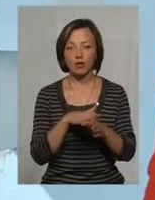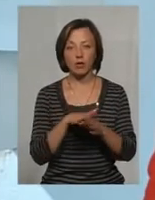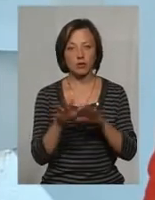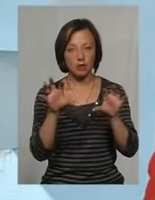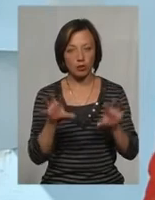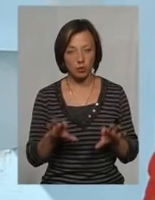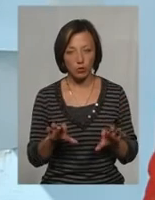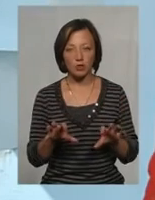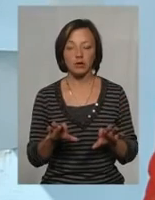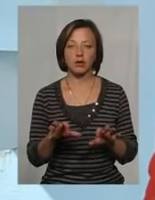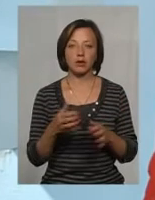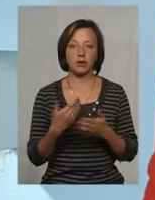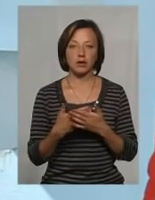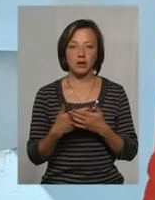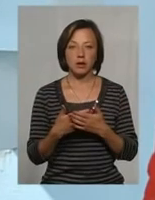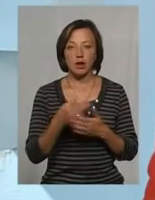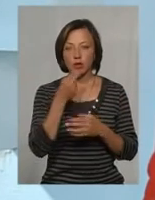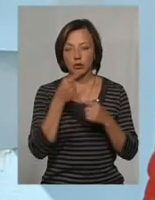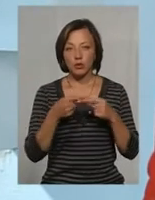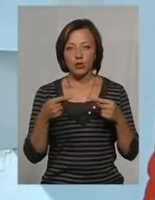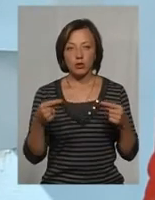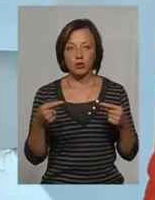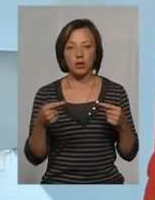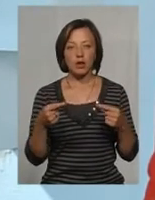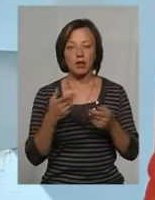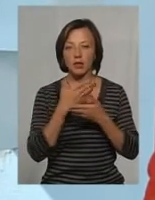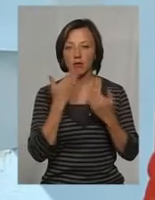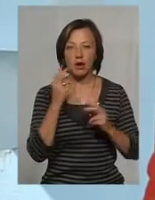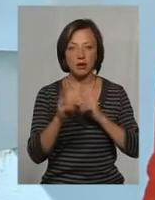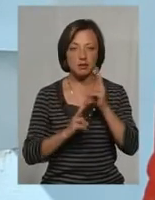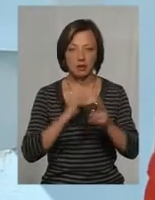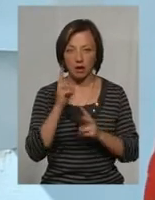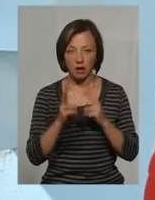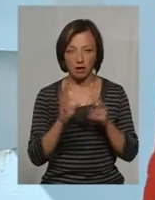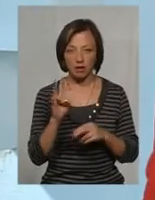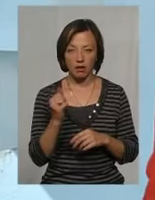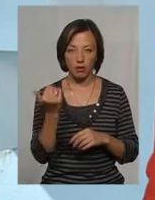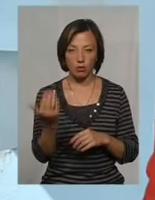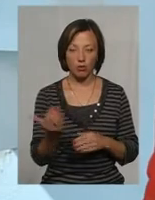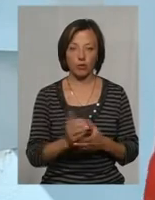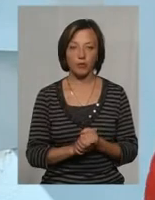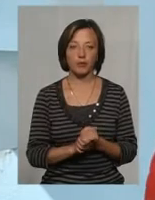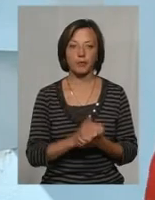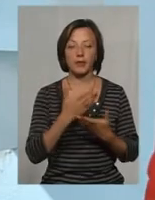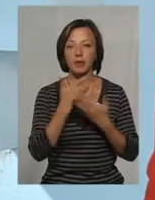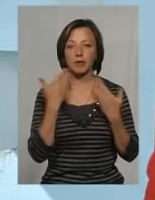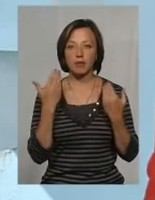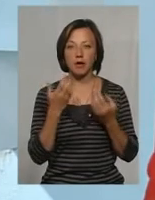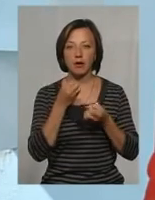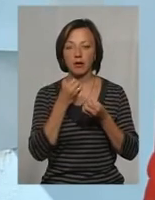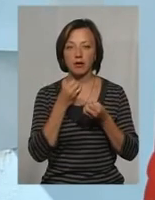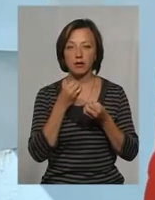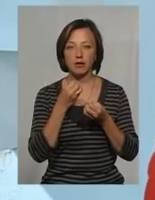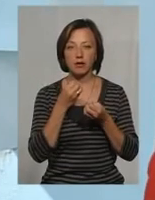закону, законодавства до харчових продуктів, немає скарг споживачів, немає позитивних